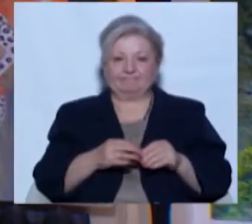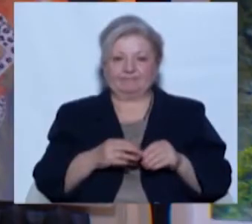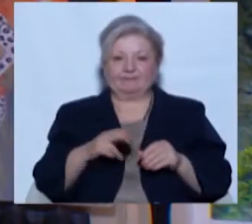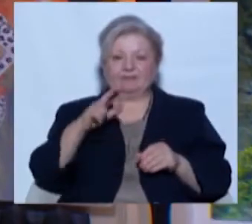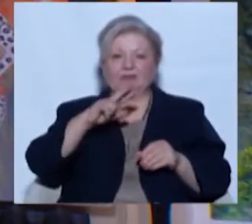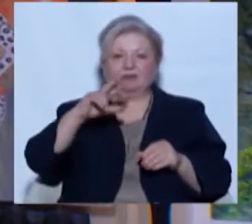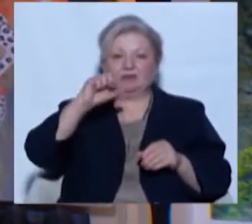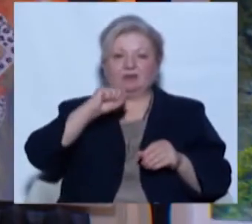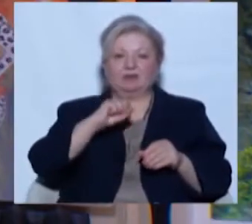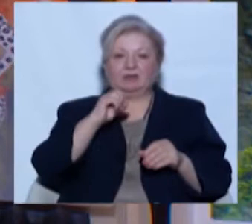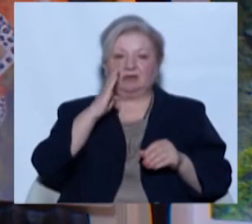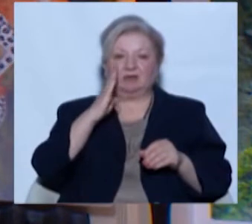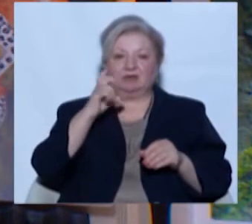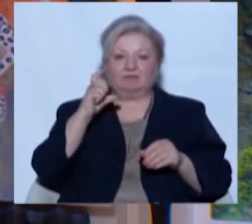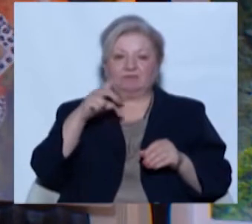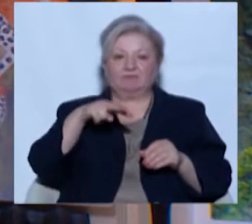ჰაველი აღმოჩნდა